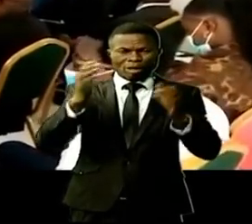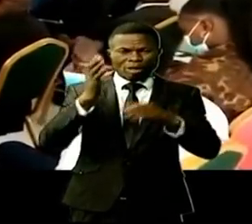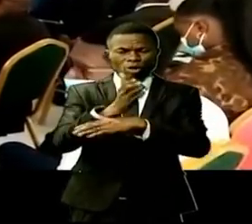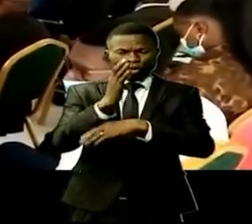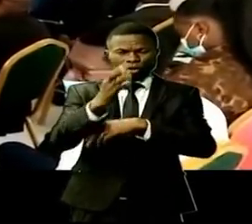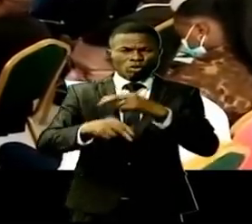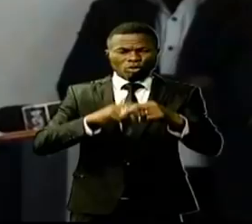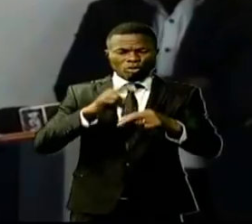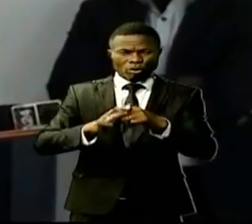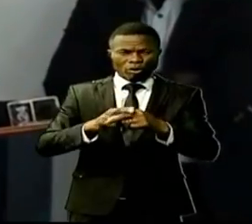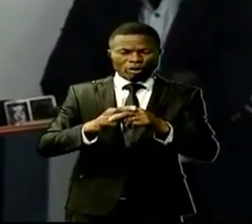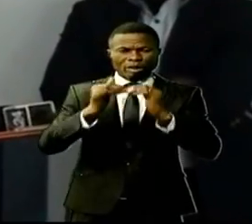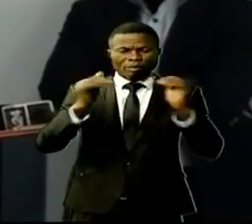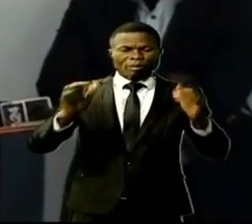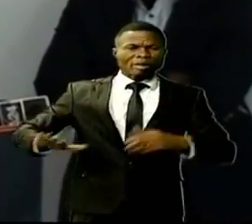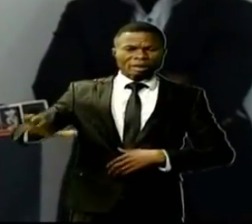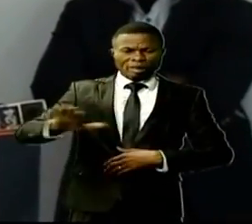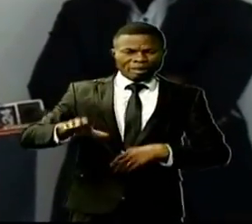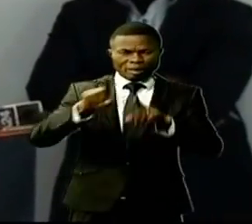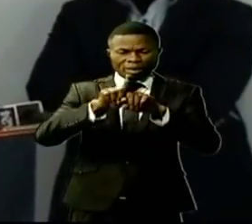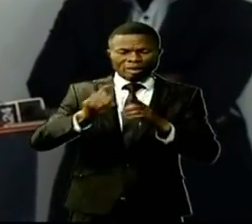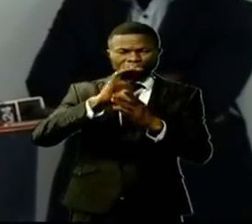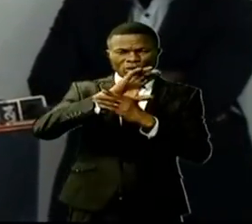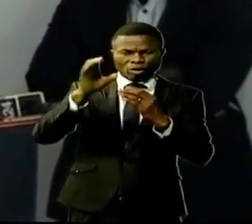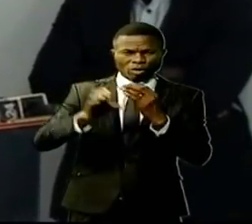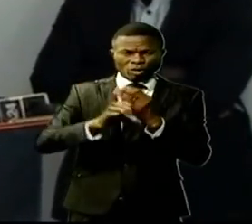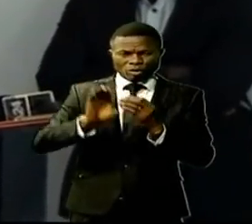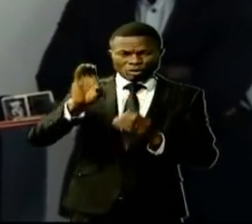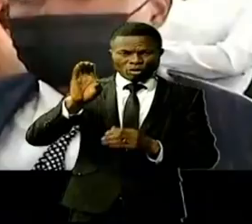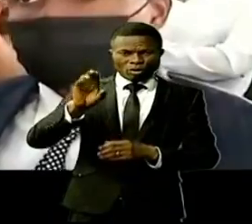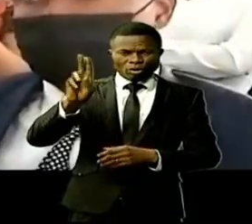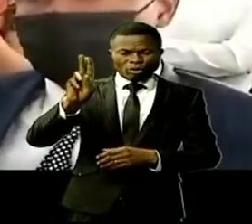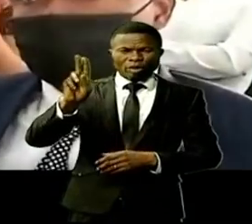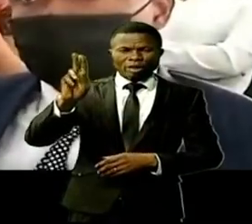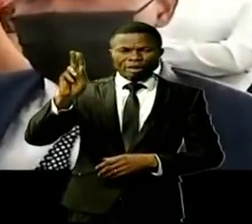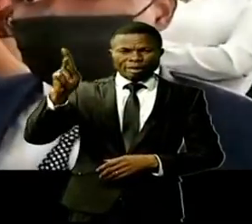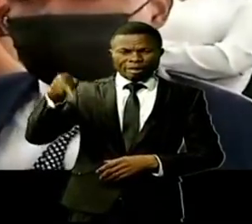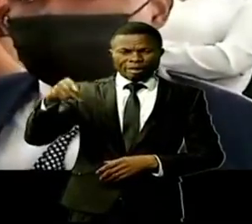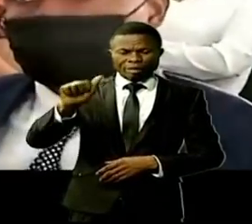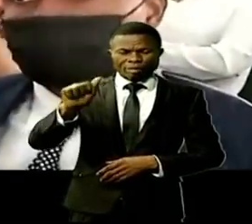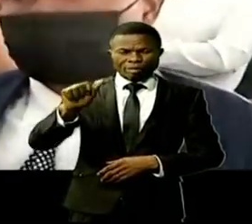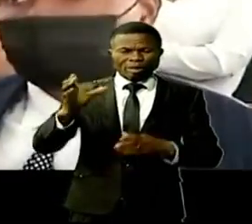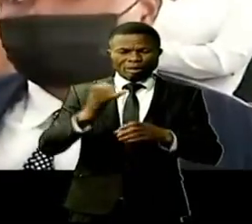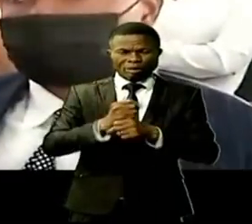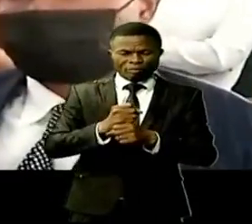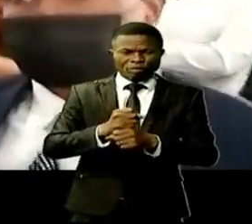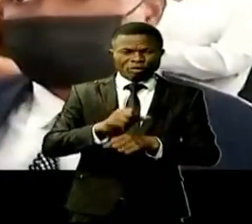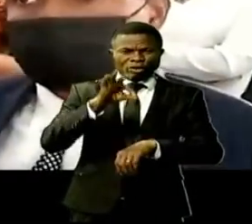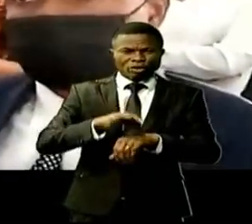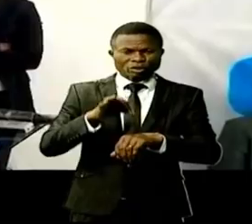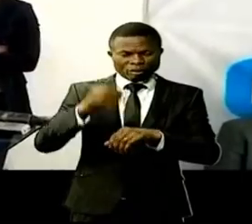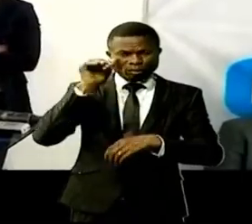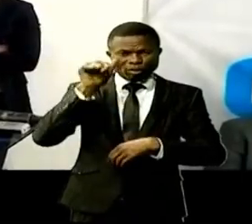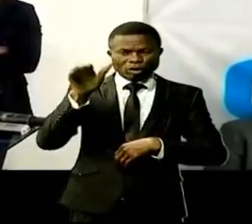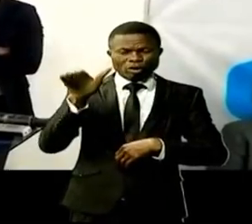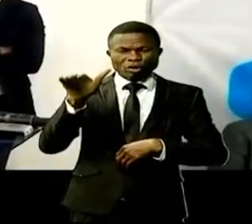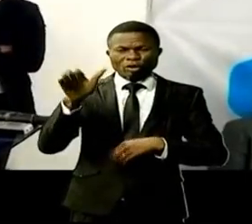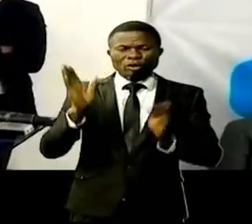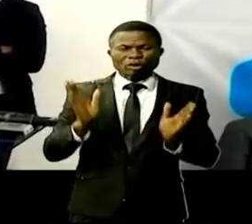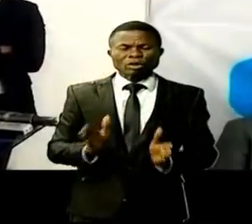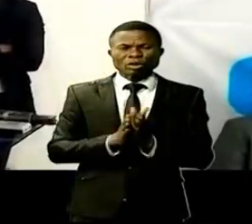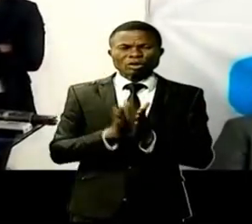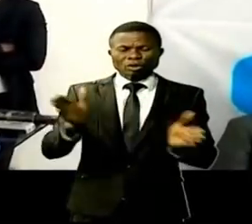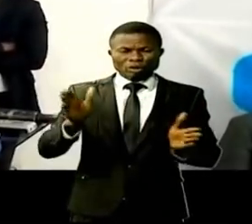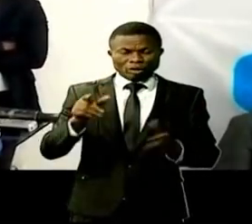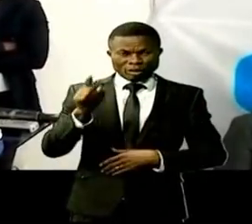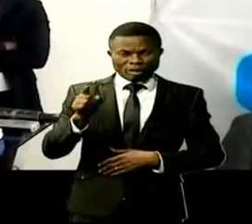des nations et continents, CULPAC en sigle. C'était une occasion pour le directeur général, Daniel